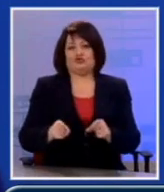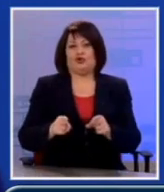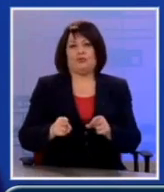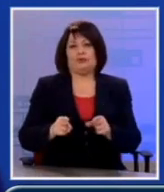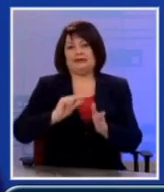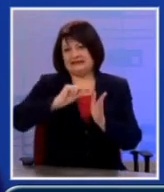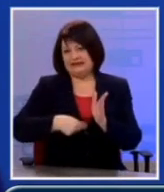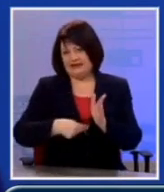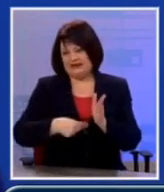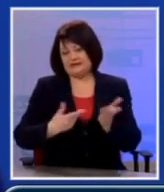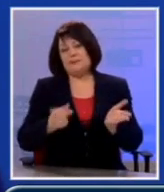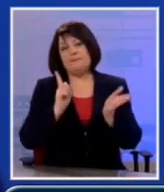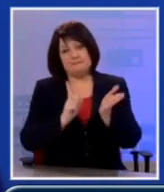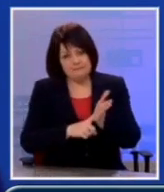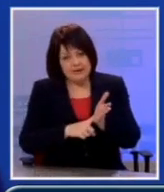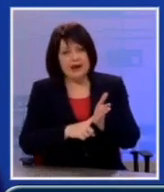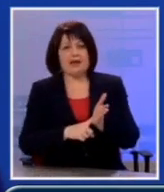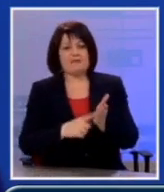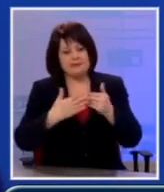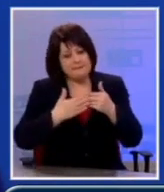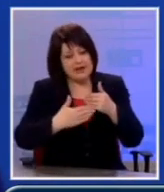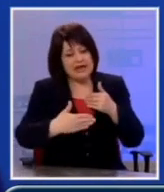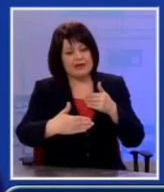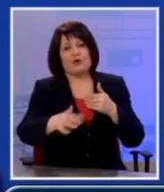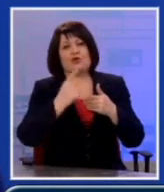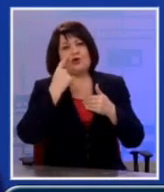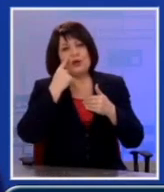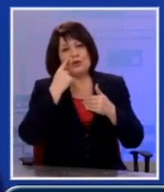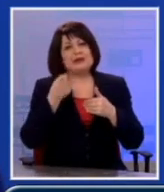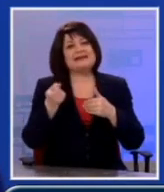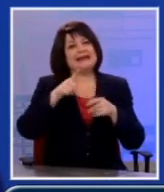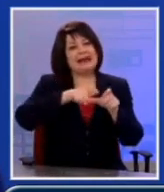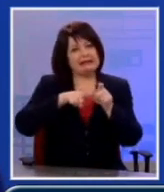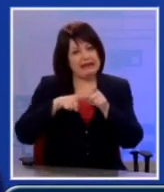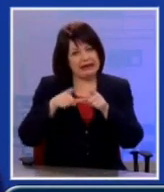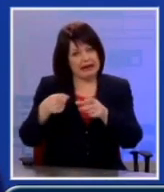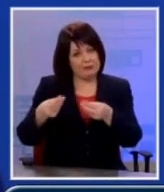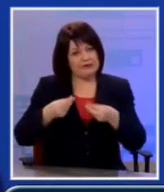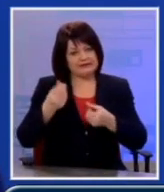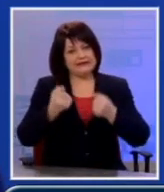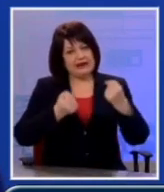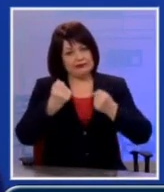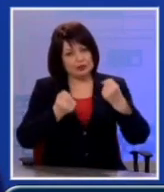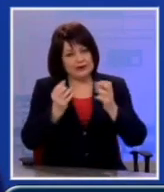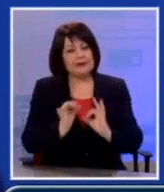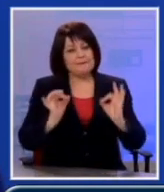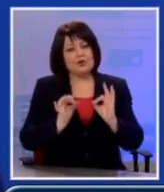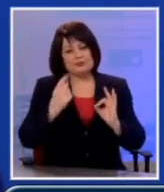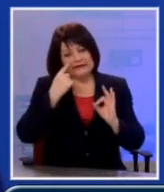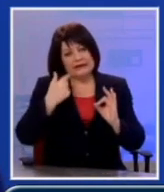αυτή. Οφείλει να δώσει ένα περιθώριο στον αντισυμβαλόμενό της προκειμένου να προετοιμαστεί και